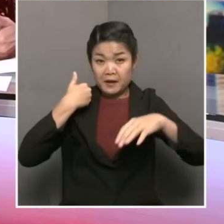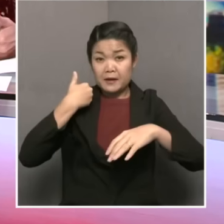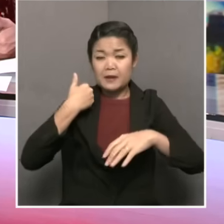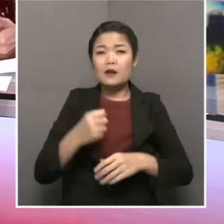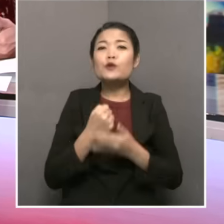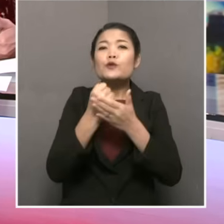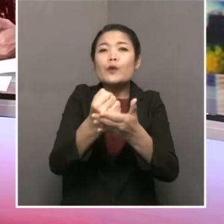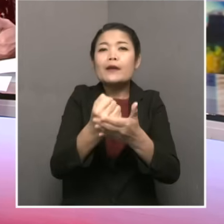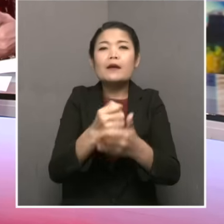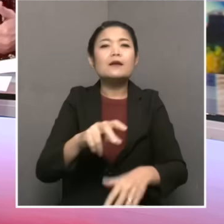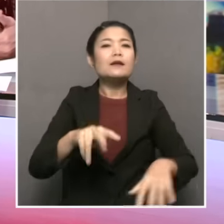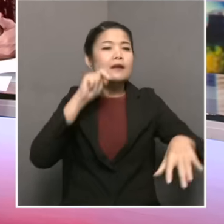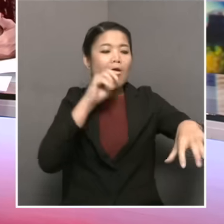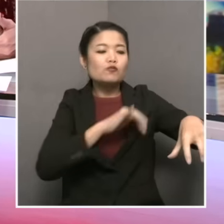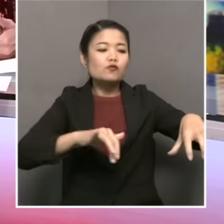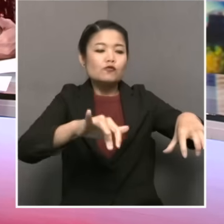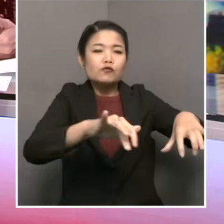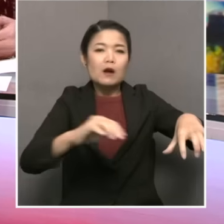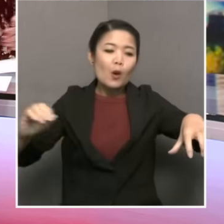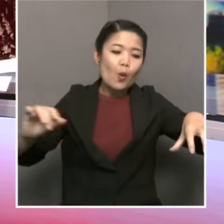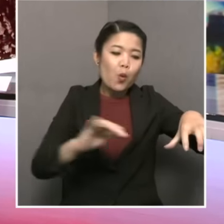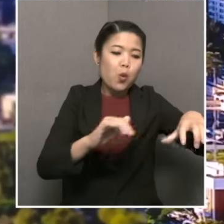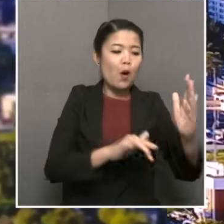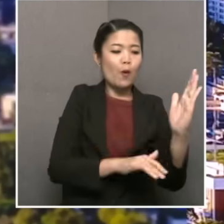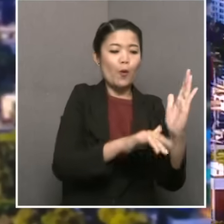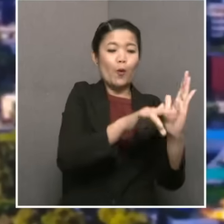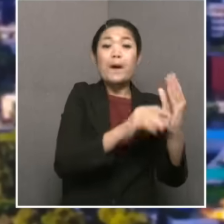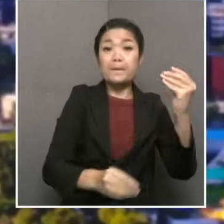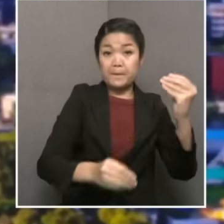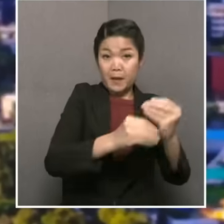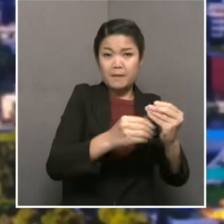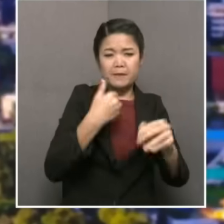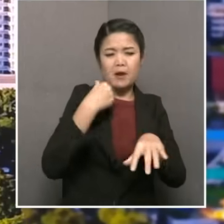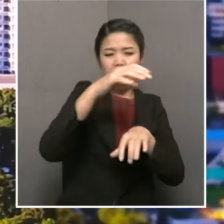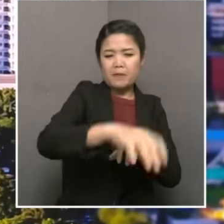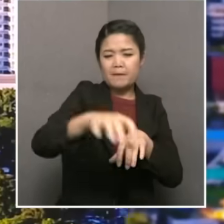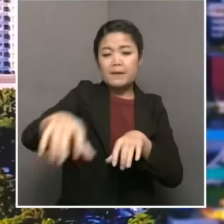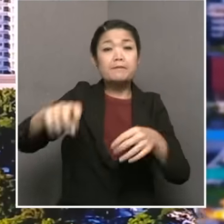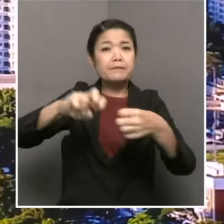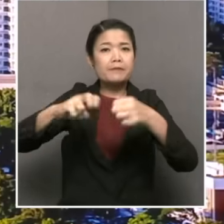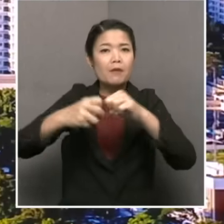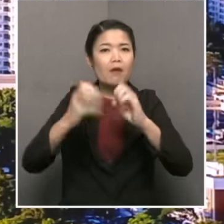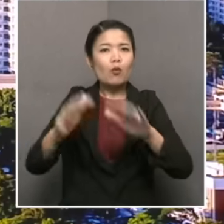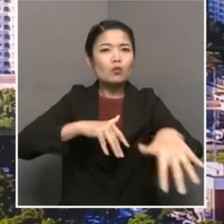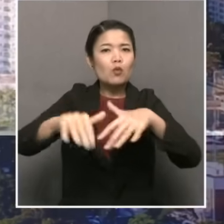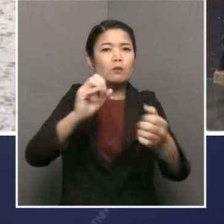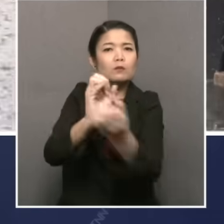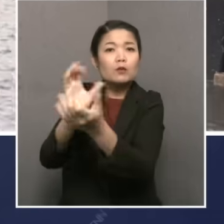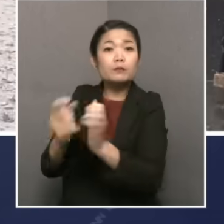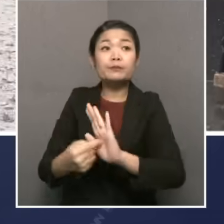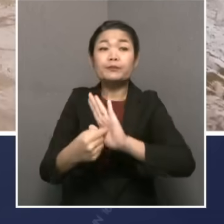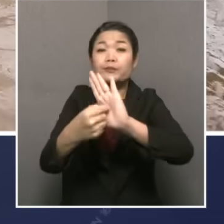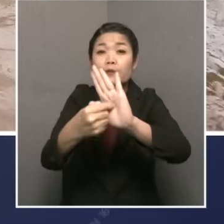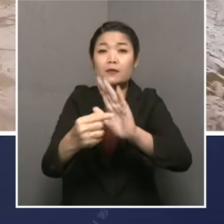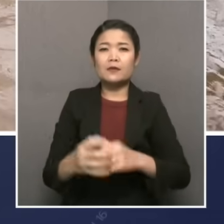ช่วยเติมน้ำลงไปในพื้นที่ที่เป็นแหล่งเก็บน้ำนะคะแต่ว่าอย่างไรก็ตามค่ะหลายจุดเลยมีปัญหาความเดือดร้อนของประชาชนนะคะอย่างเช่นที่